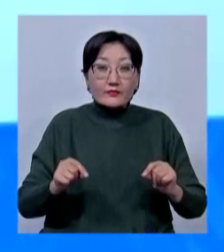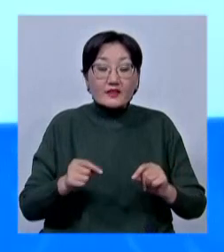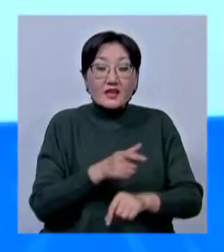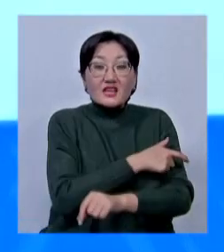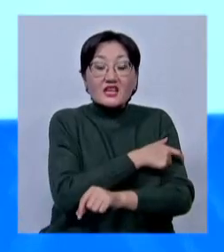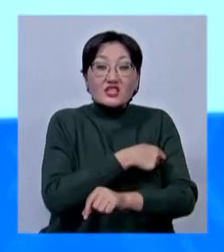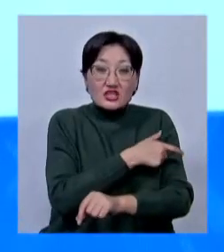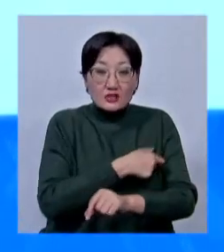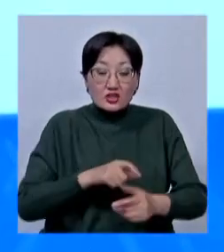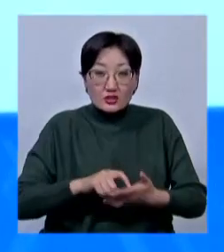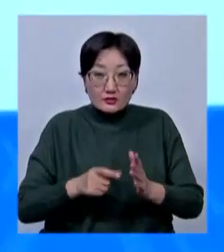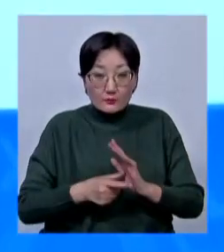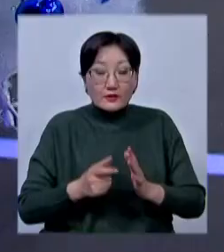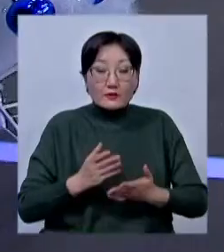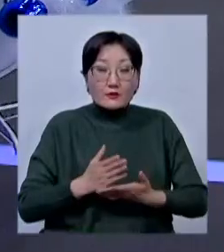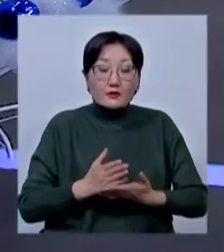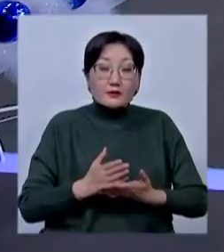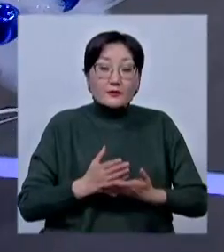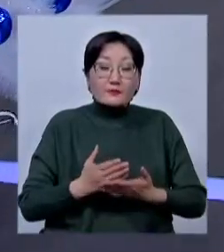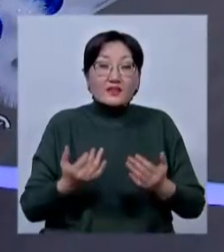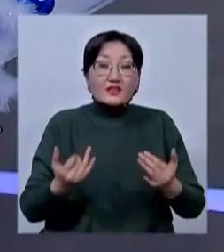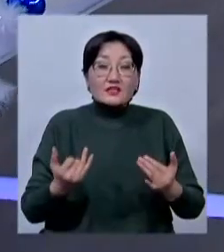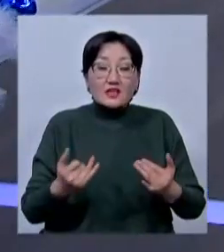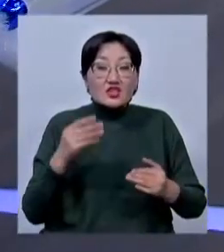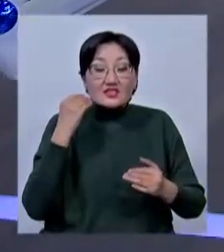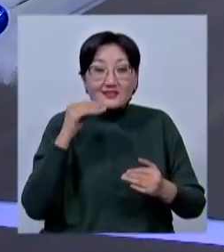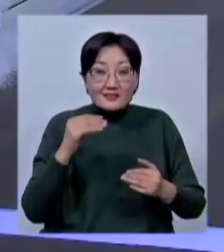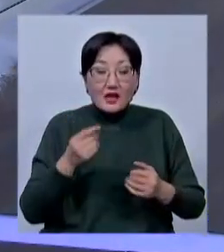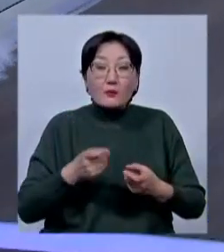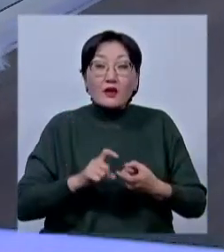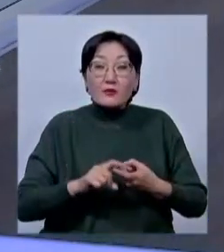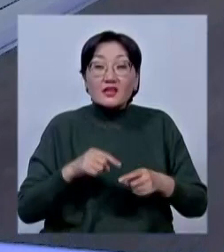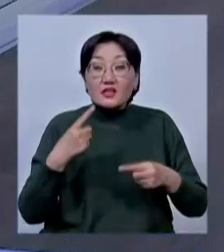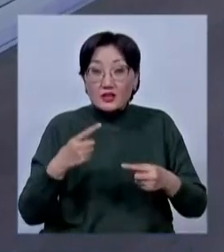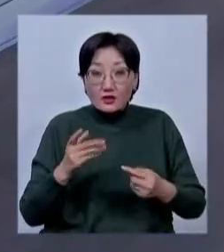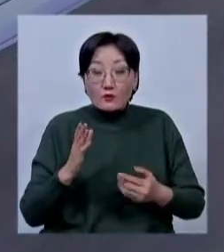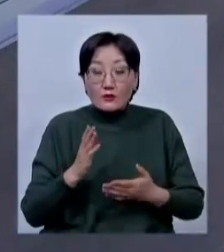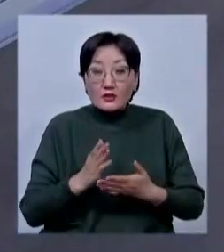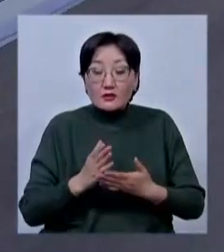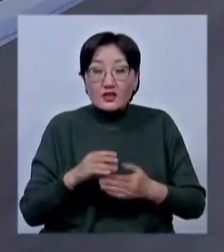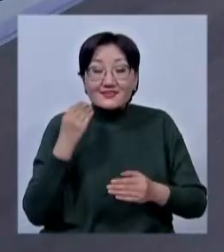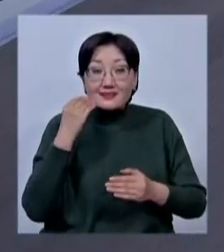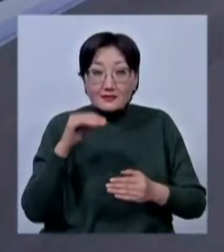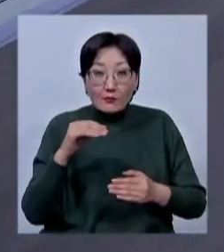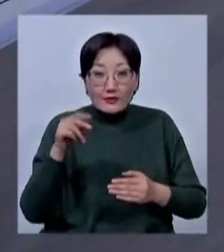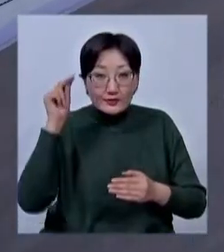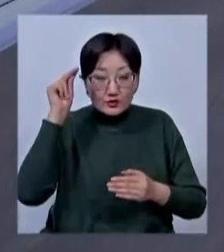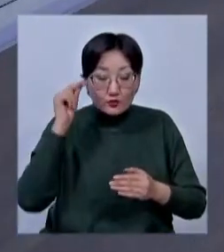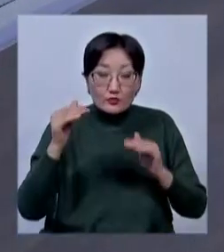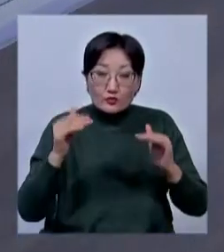кезексіз сыныптар бар. Енді сапа жайына келетін болсақ, сапа